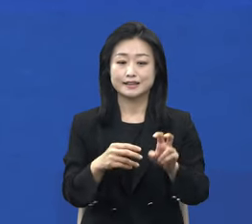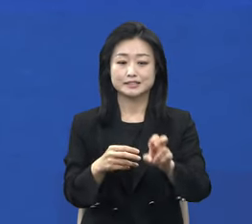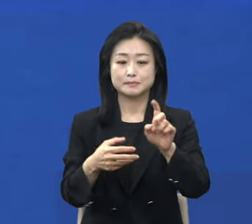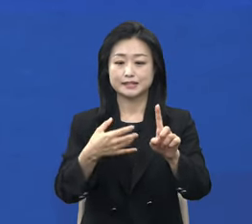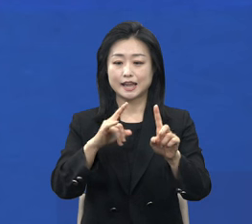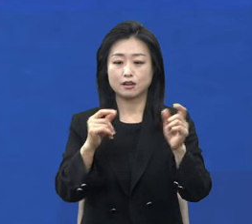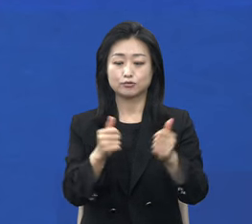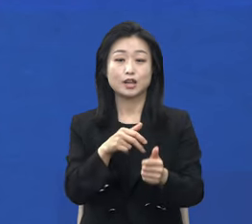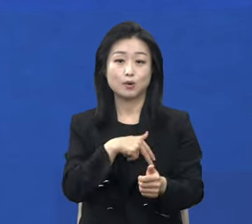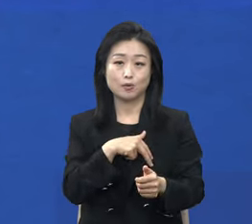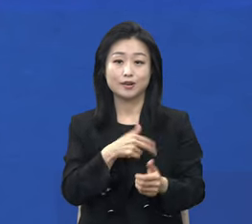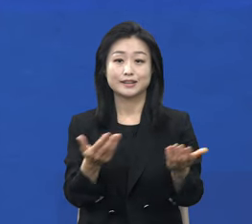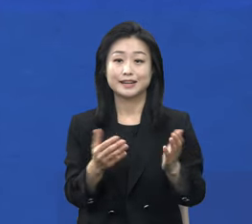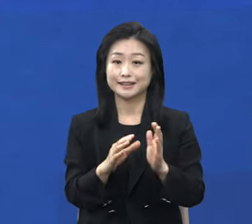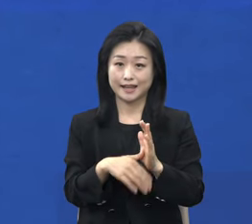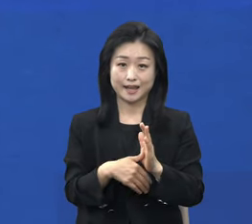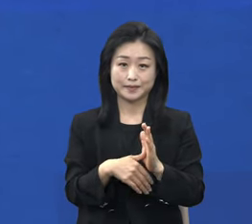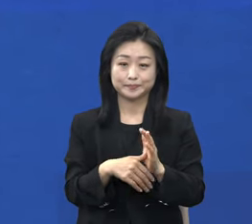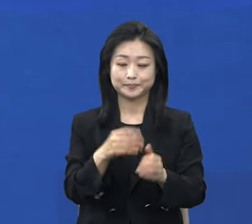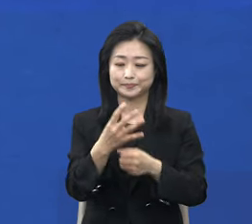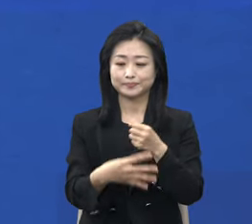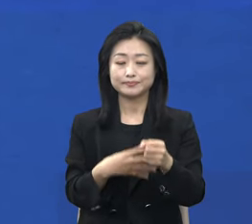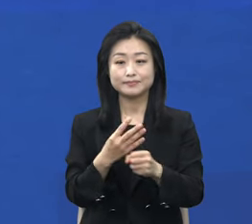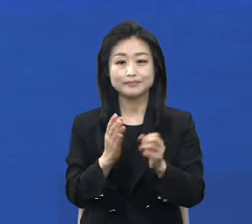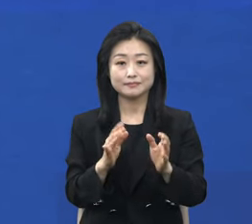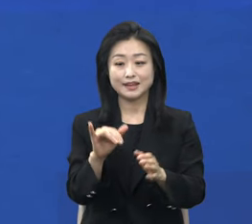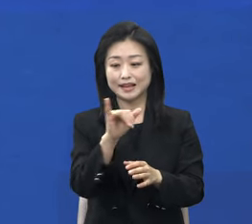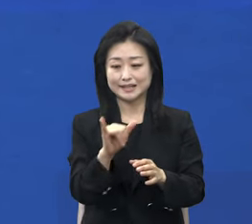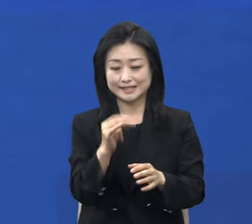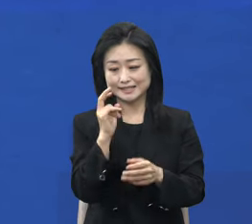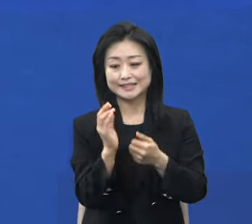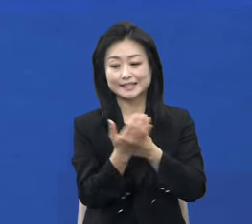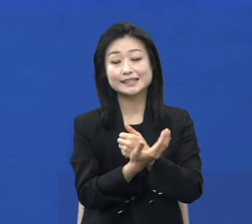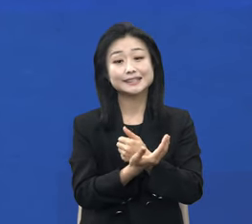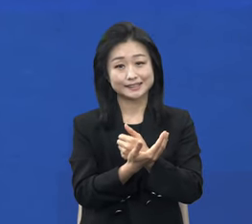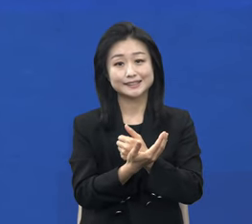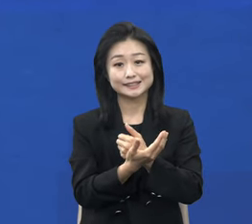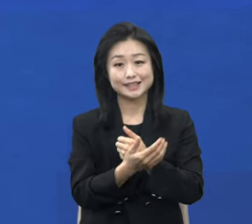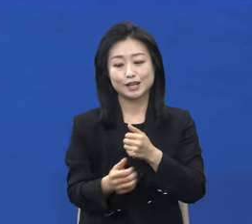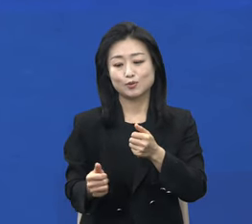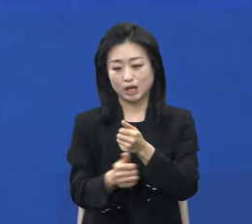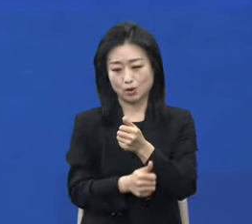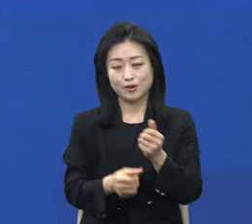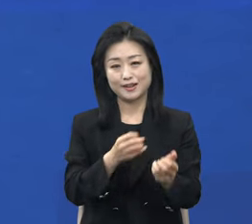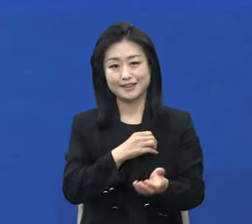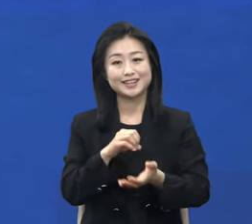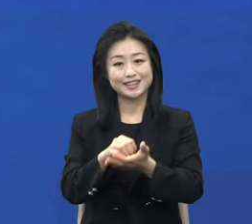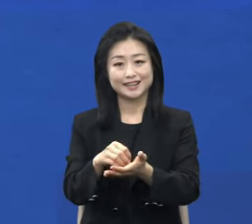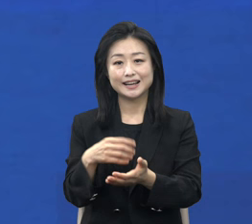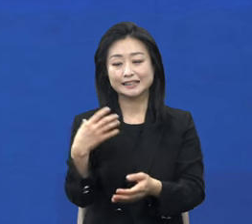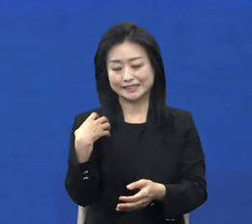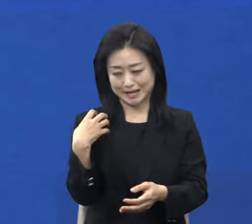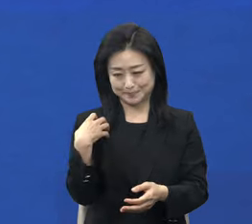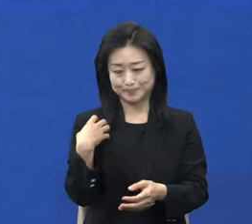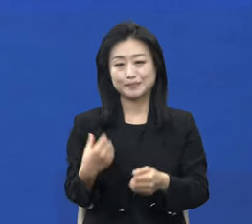21대 국회의원으로서는 4년 동안 을 지키는 위원회의